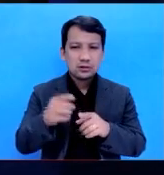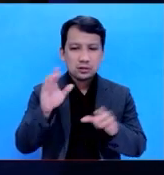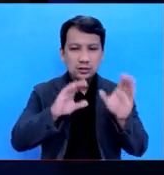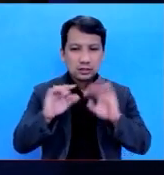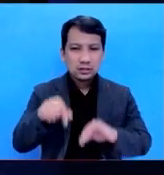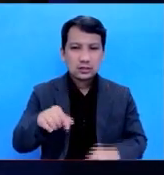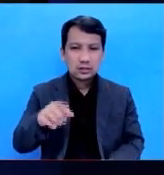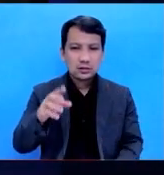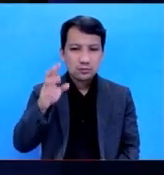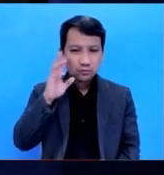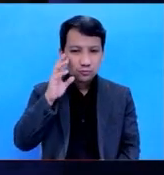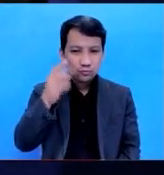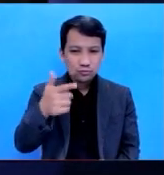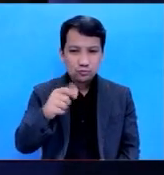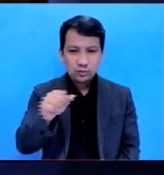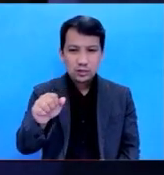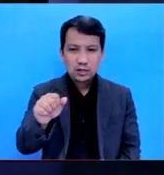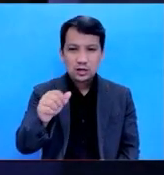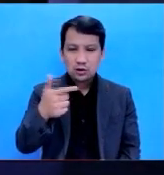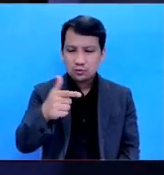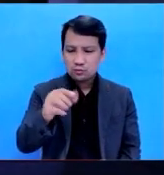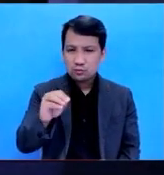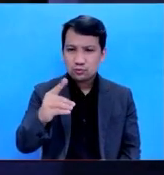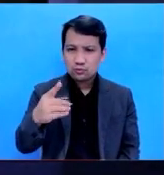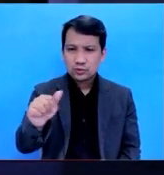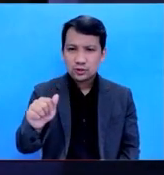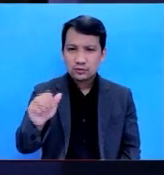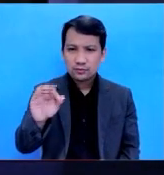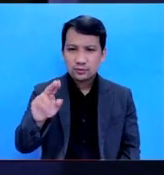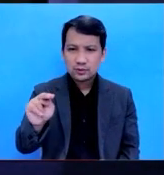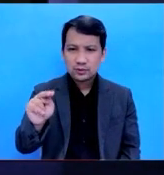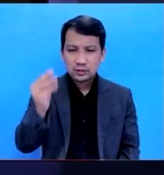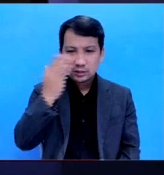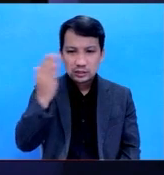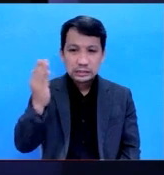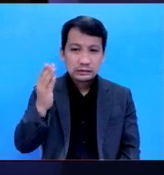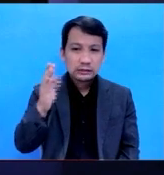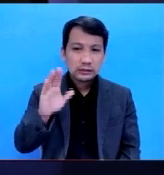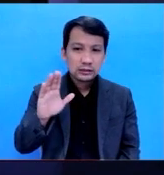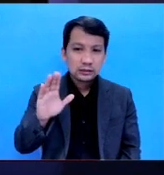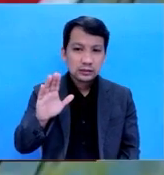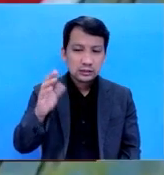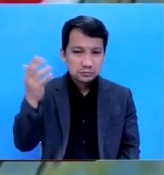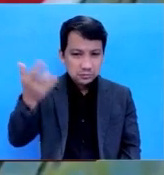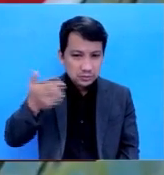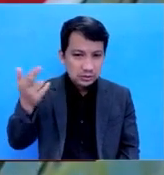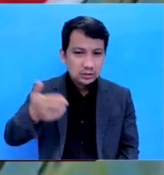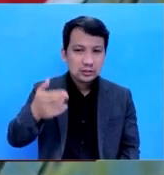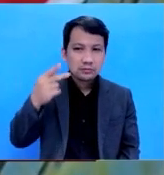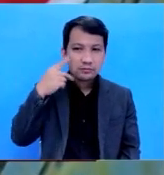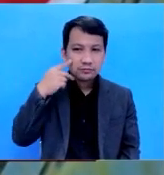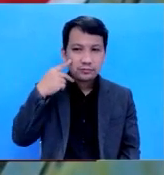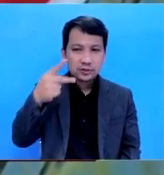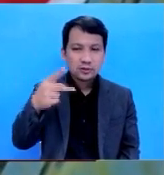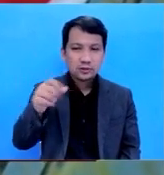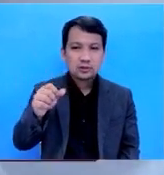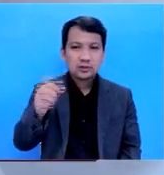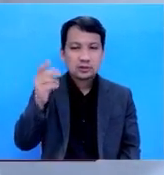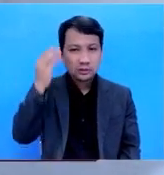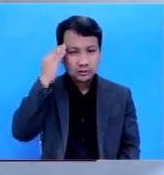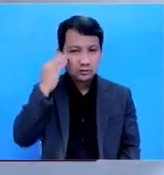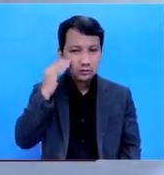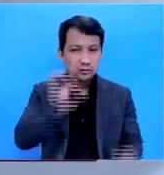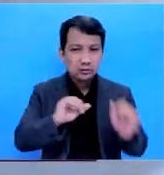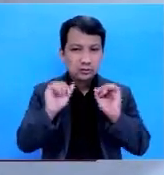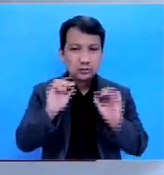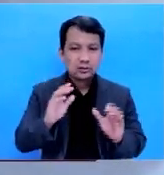Wooga Fam. Kabilang sina Zaya, singer Park Yung-sik, ang rapper na si Peak Boy at ang Korean actors na sina